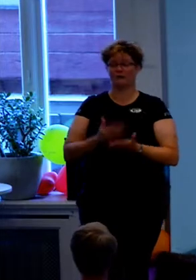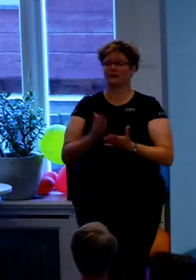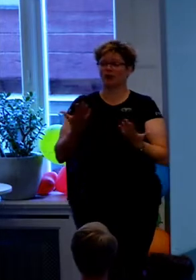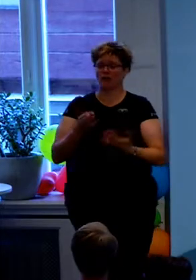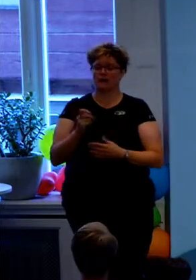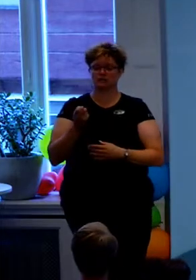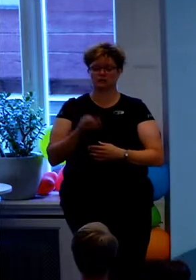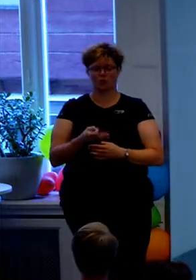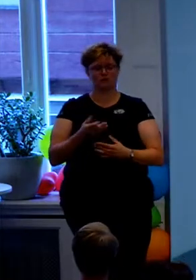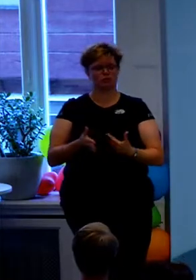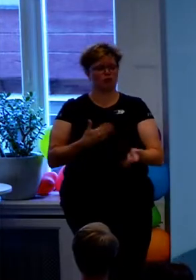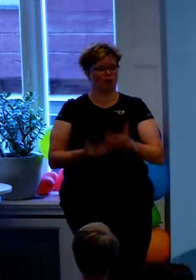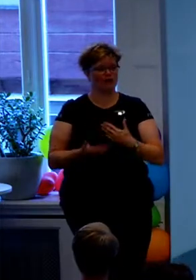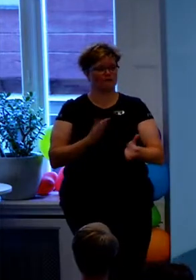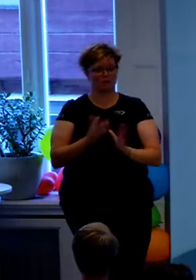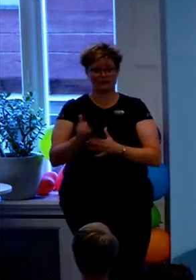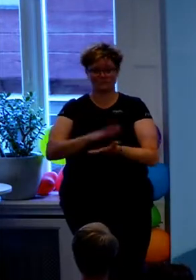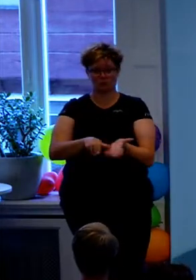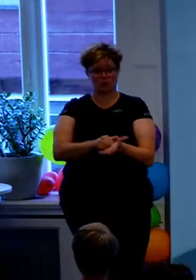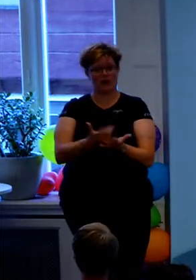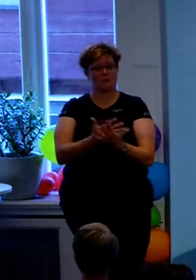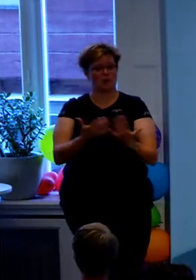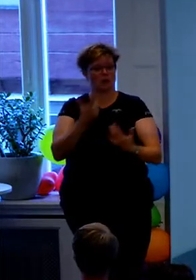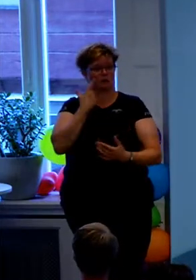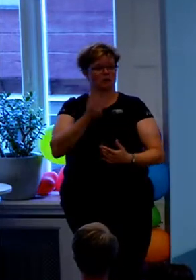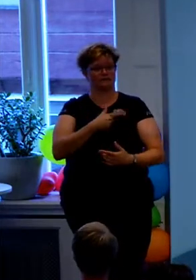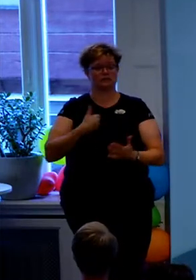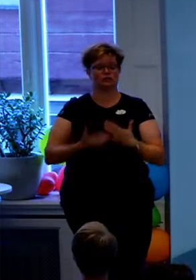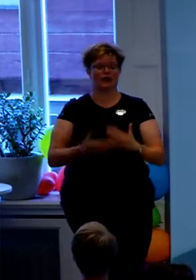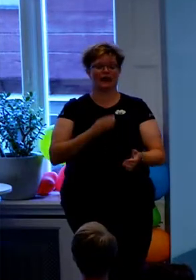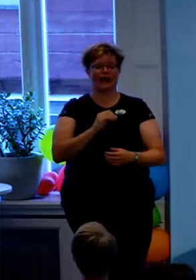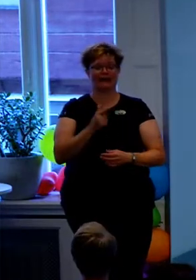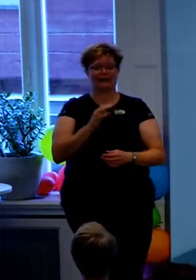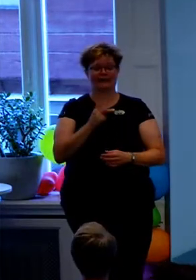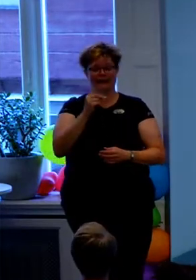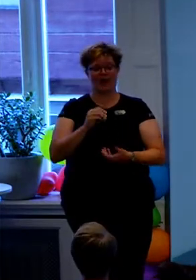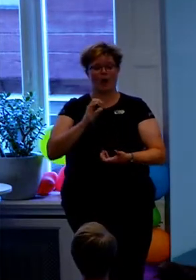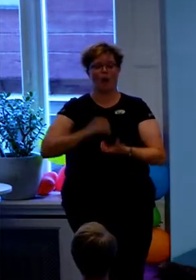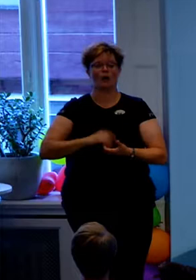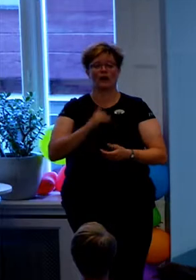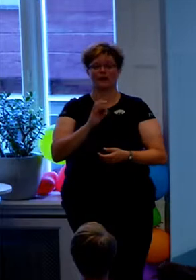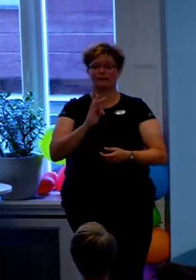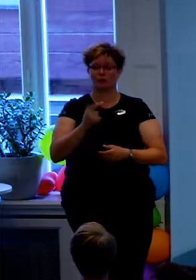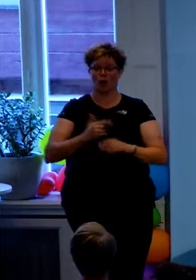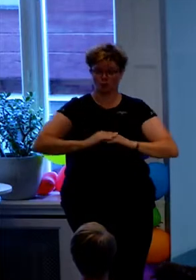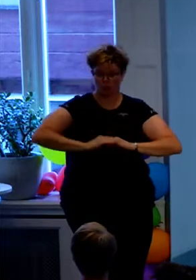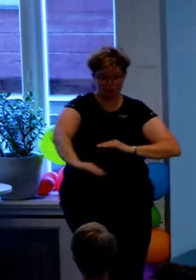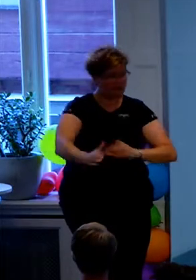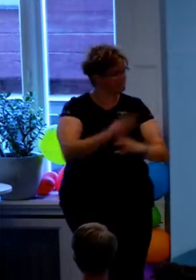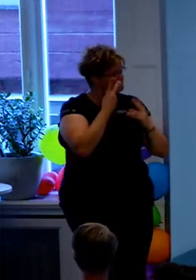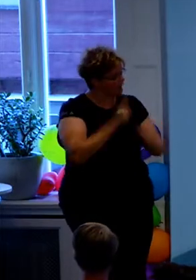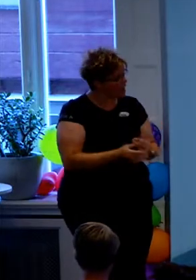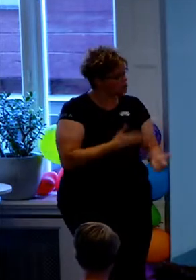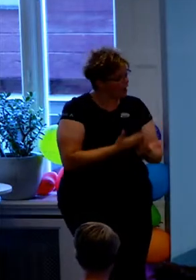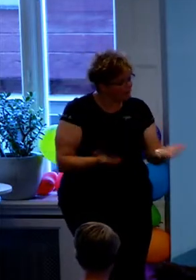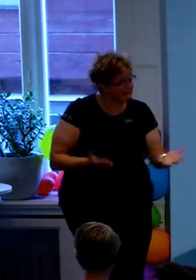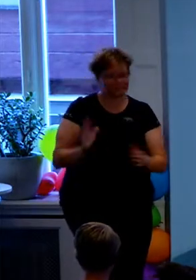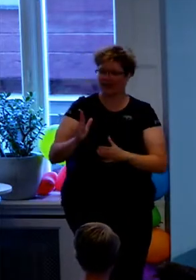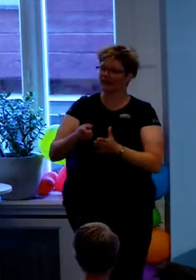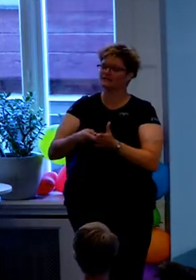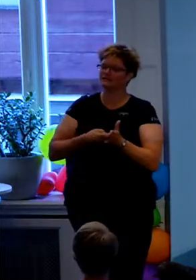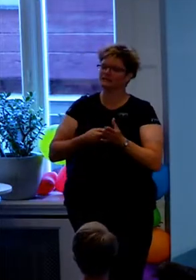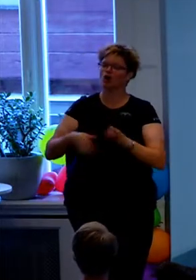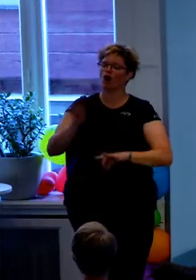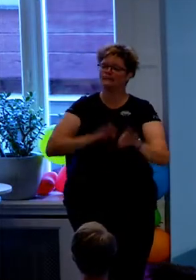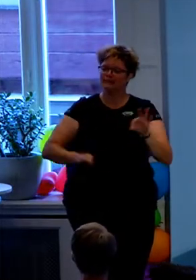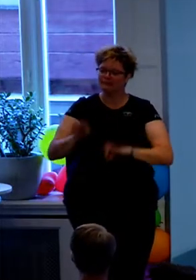Att, fortfarande i Skåne så tror många att Perstorp gör etika och laminatgolv. Va? Gör ni inte det? Nej, vi gör